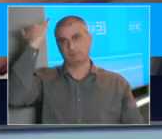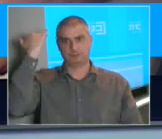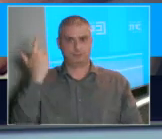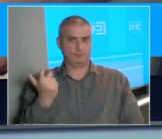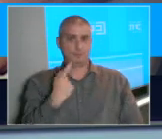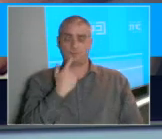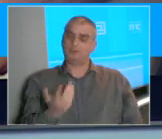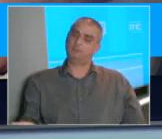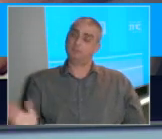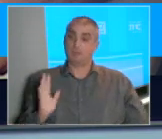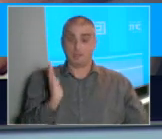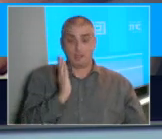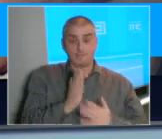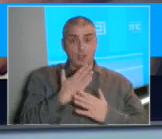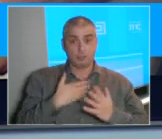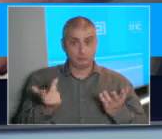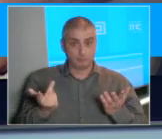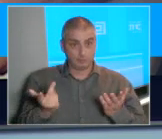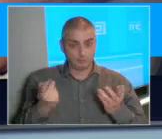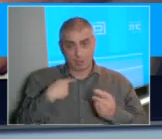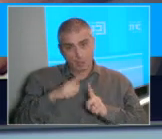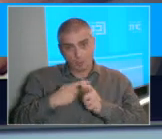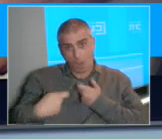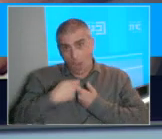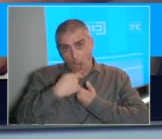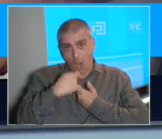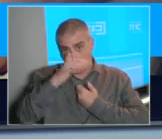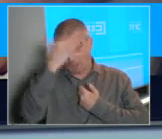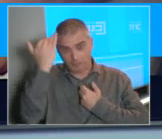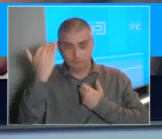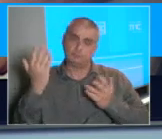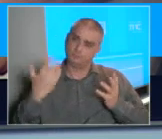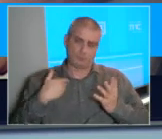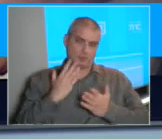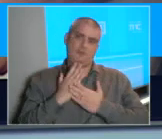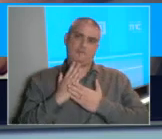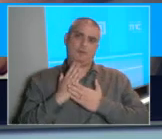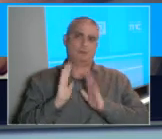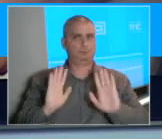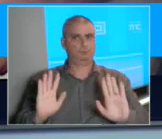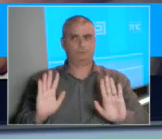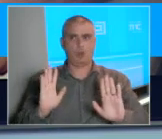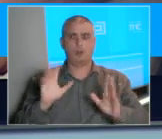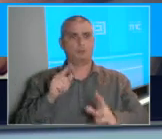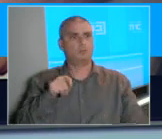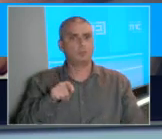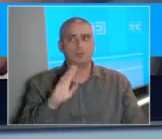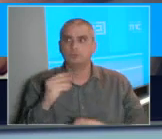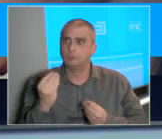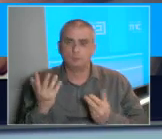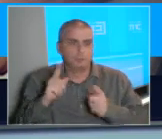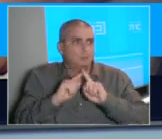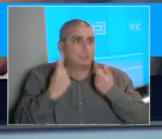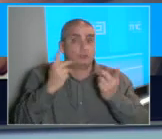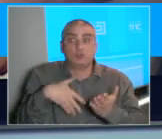מגזימים, עד שאומרים, חבר'ה, אם אתם כבר באתם להכיל אותנו בכפית, ואתם מגזימים האמירות שלכם, אנחנו כבר לוקחים אתכם ברבון מוגבל. פה יש לך דבר כזה